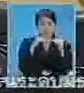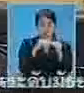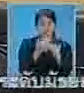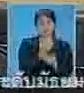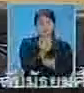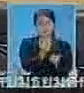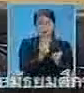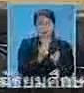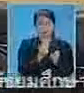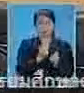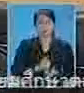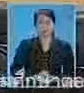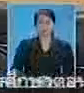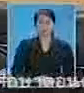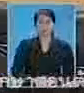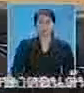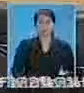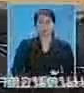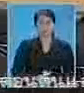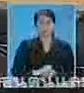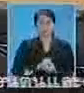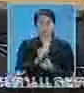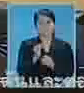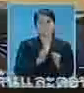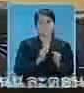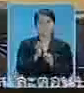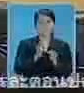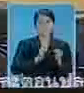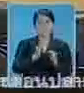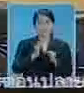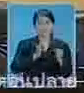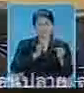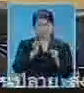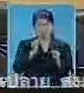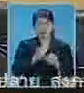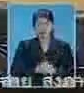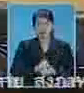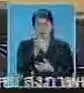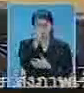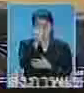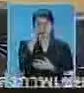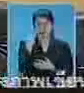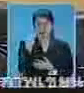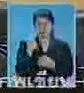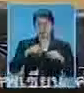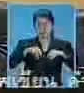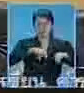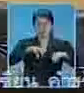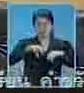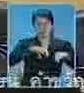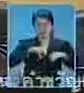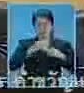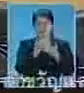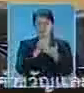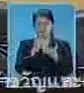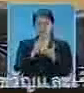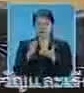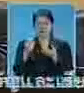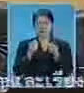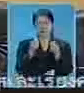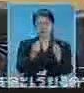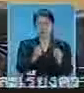ลากนี่ก็คือสาเหตุที่ทำให้มีความจำเป็นต้องจัดสรรสลาก